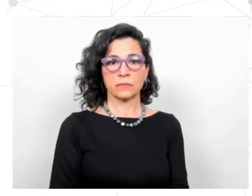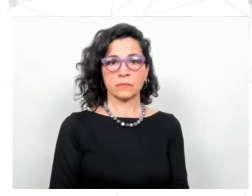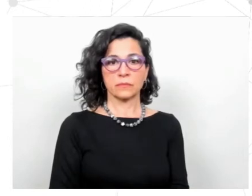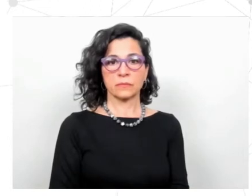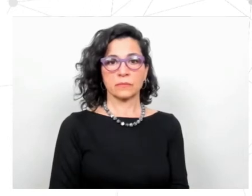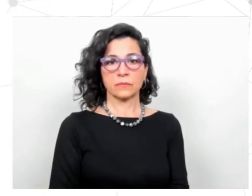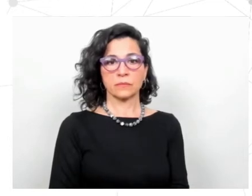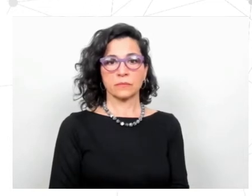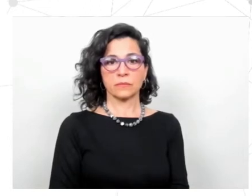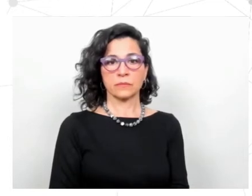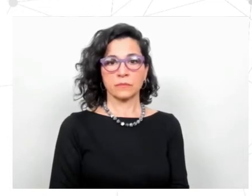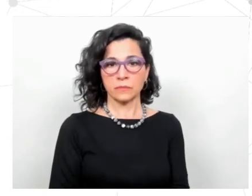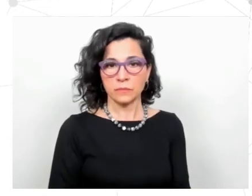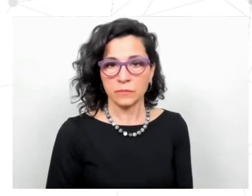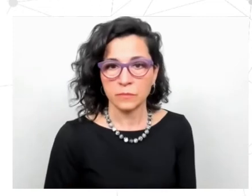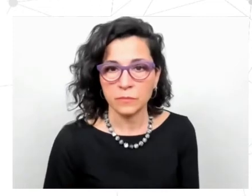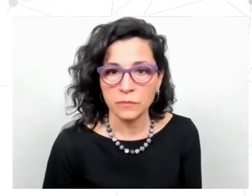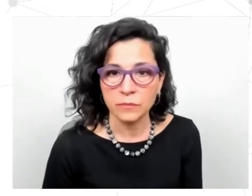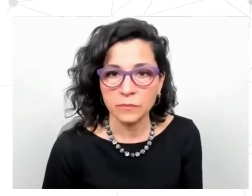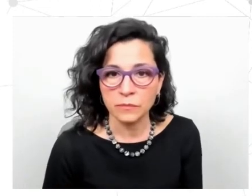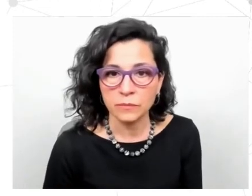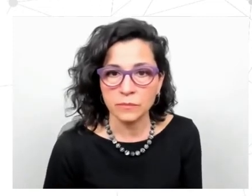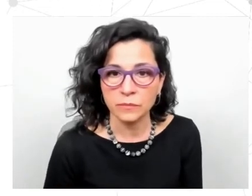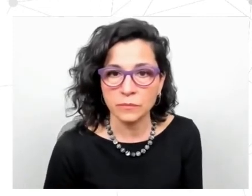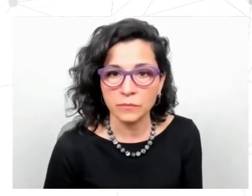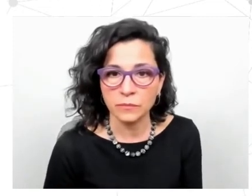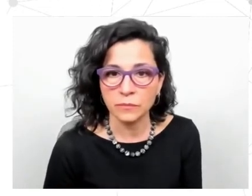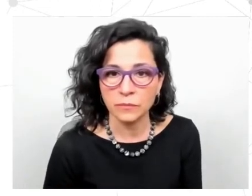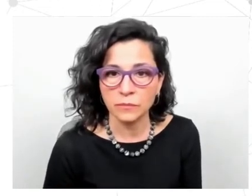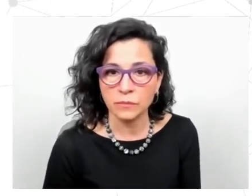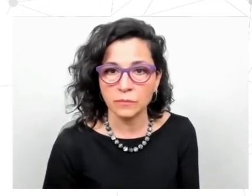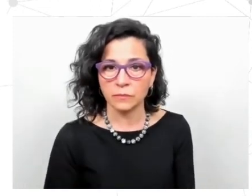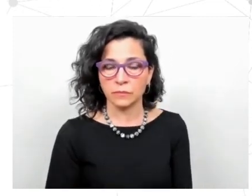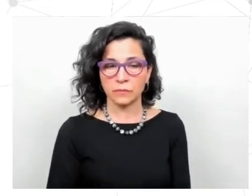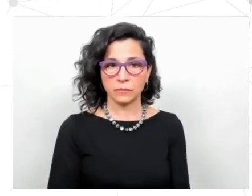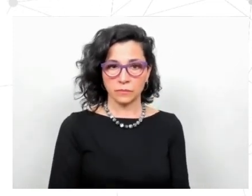for blind and low vision, but rather mass